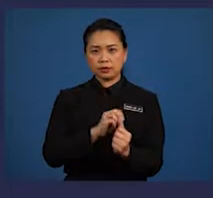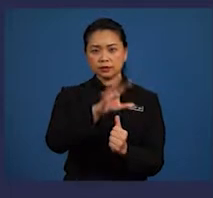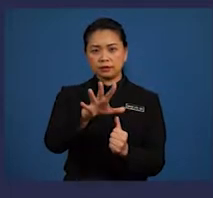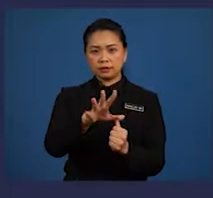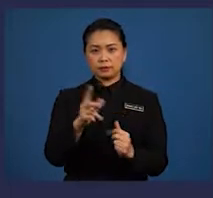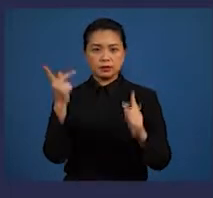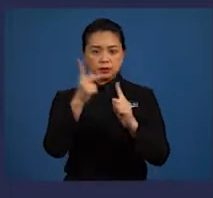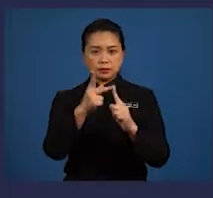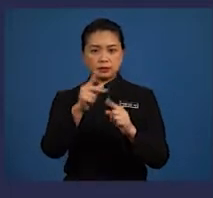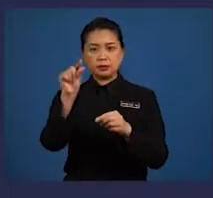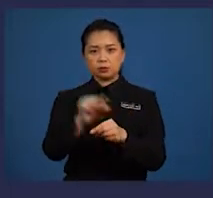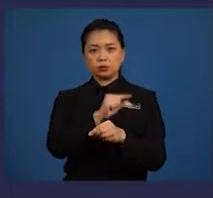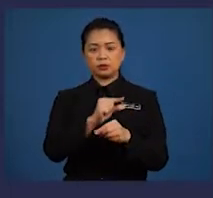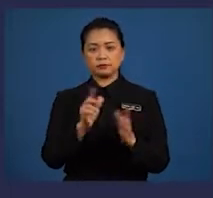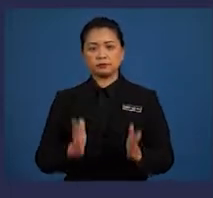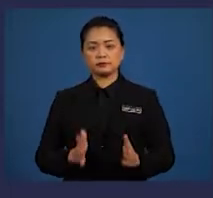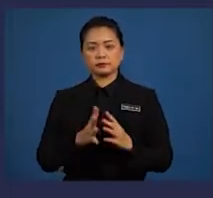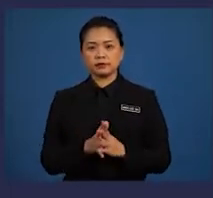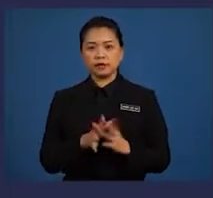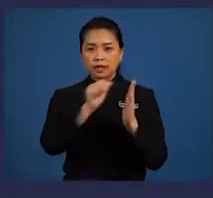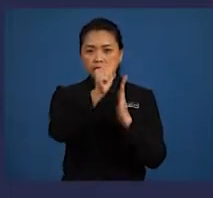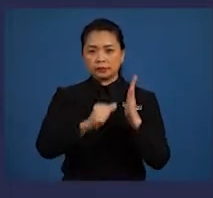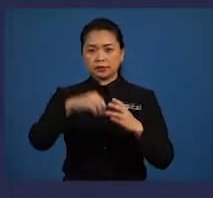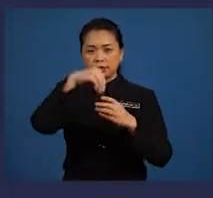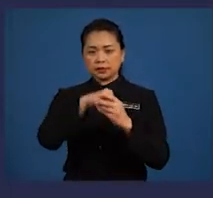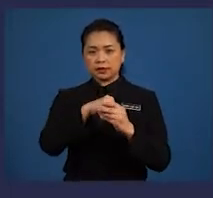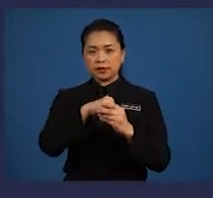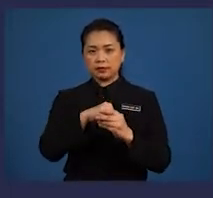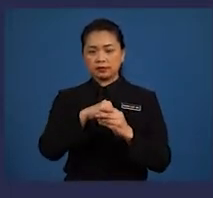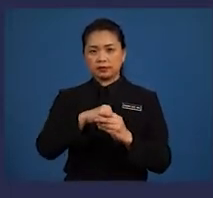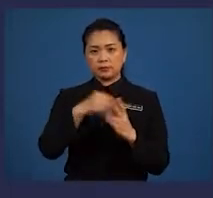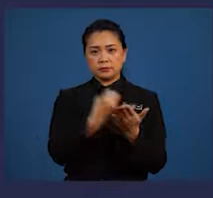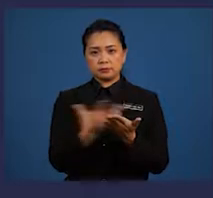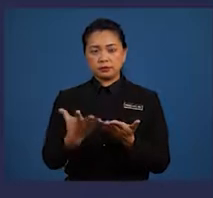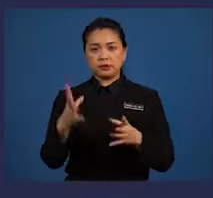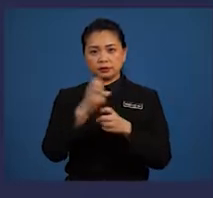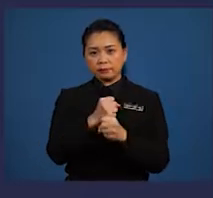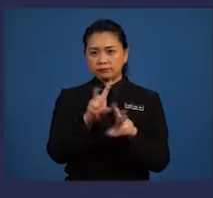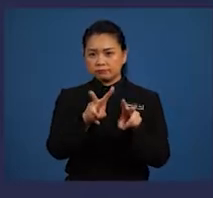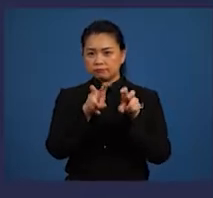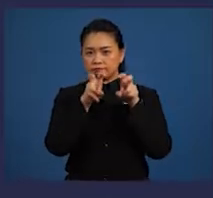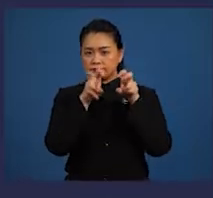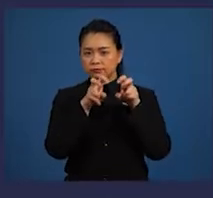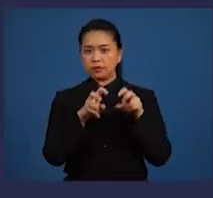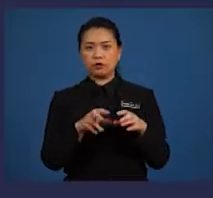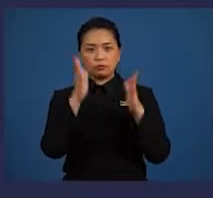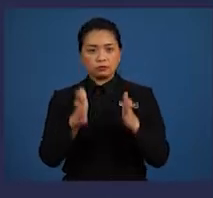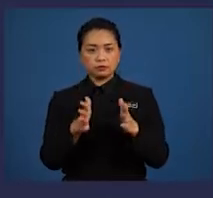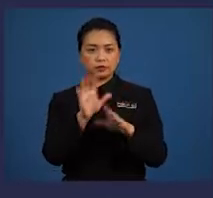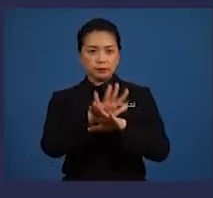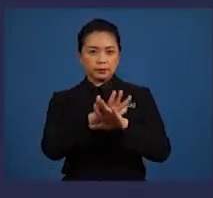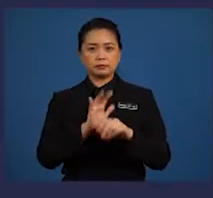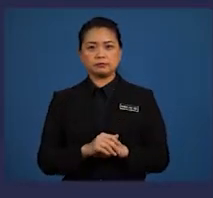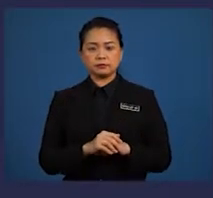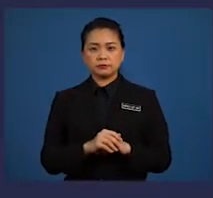menimbulkan kesan kepada pengguna animasi dalam aplikasi Mod media dapat menarik hati and hal yang